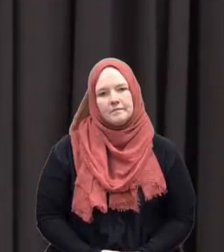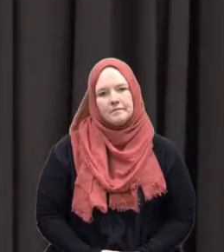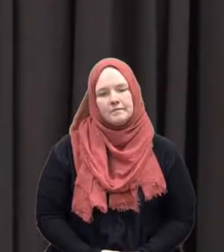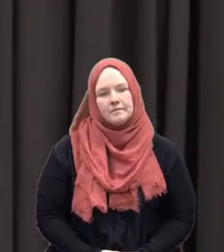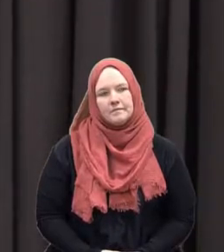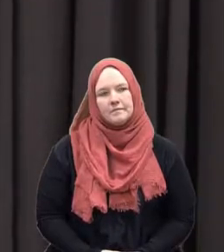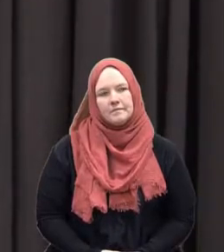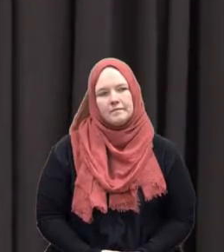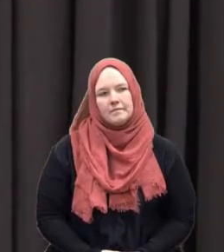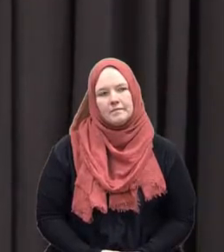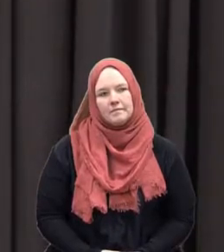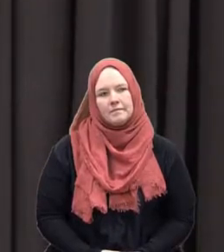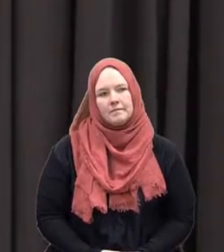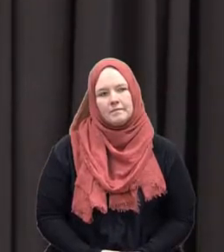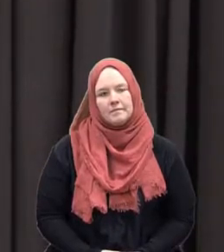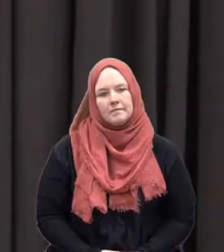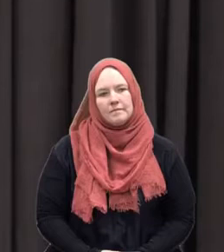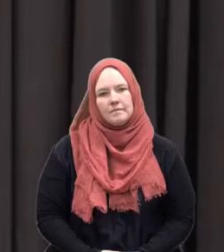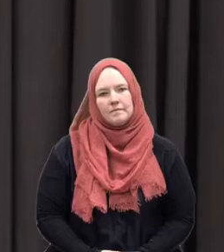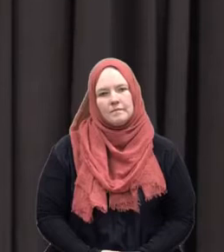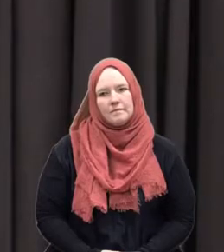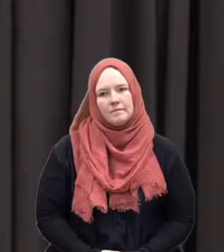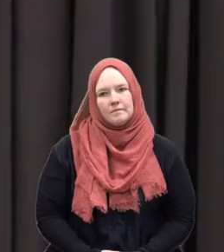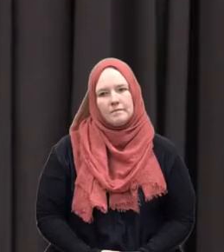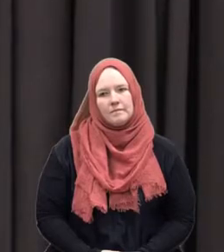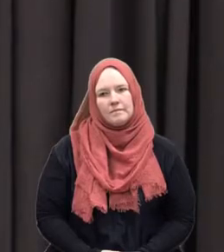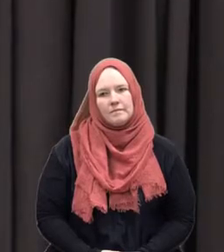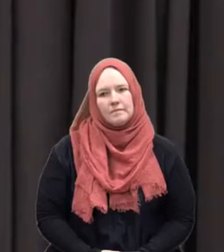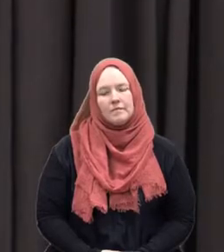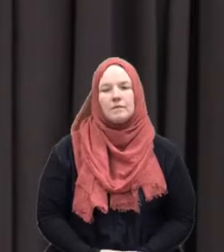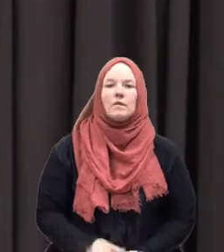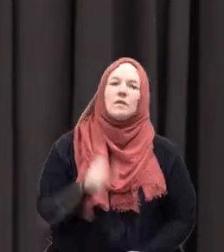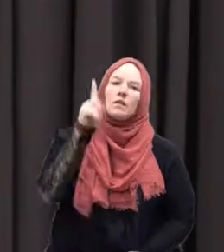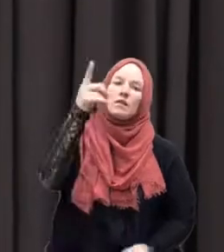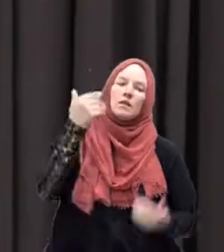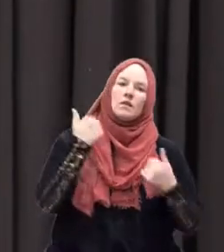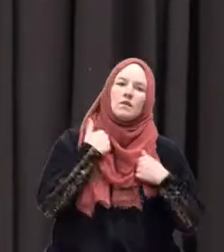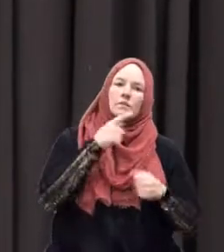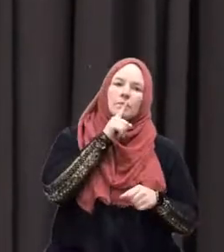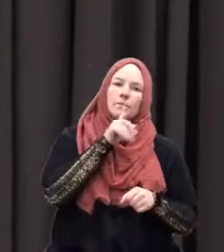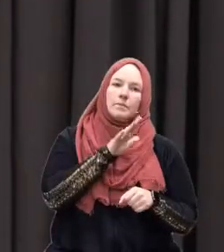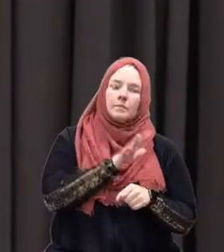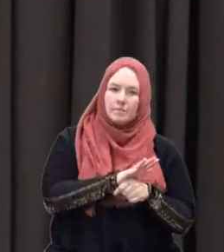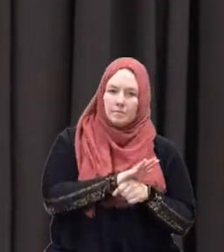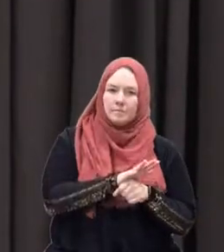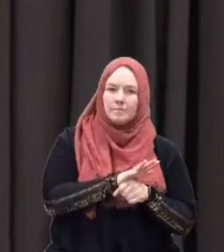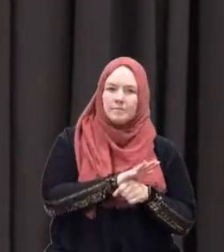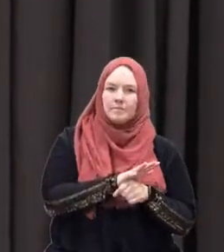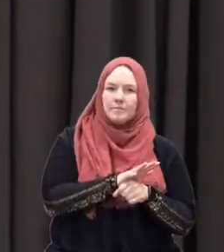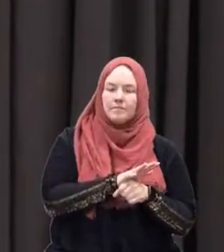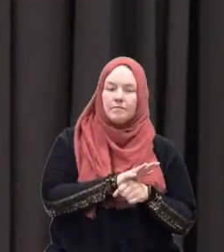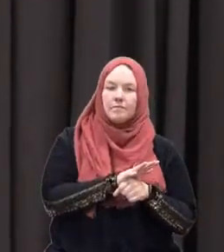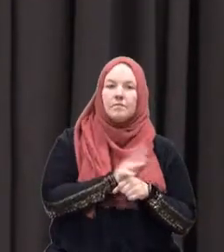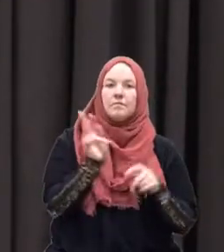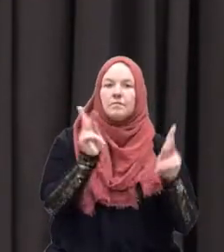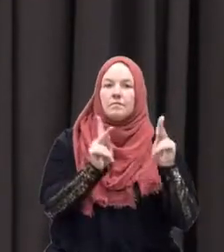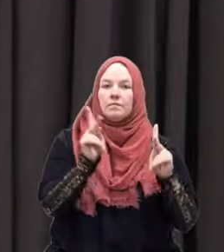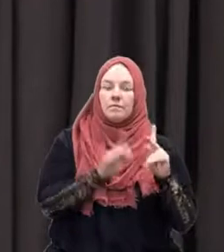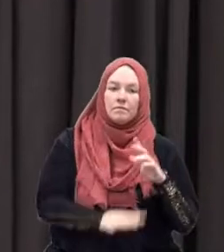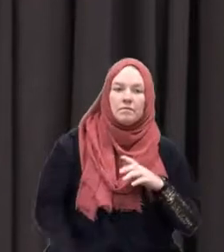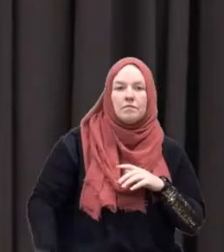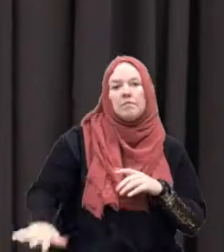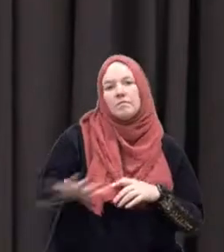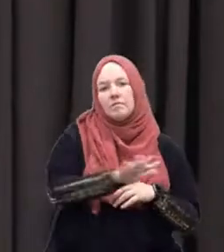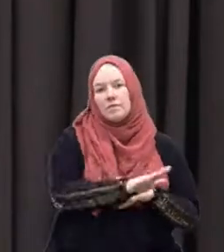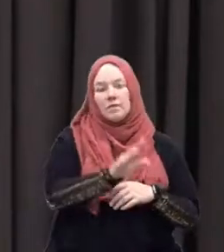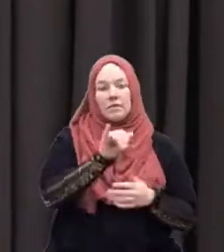ليستخلفنهم في الأرض كما استخلف الذين من قبلهم. Allah سبحانه وتعالى has promised that those